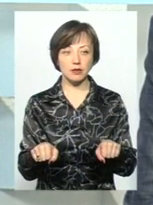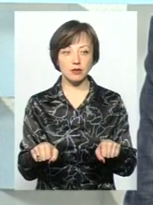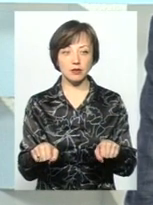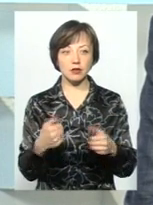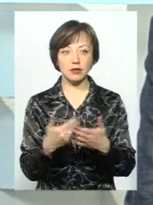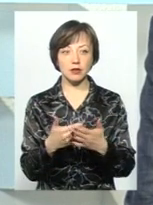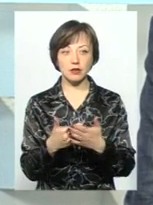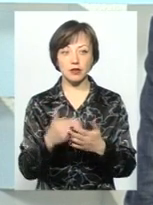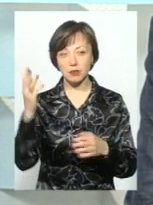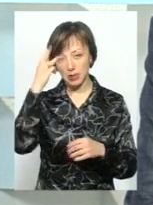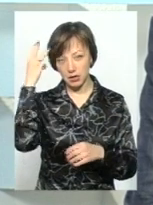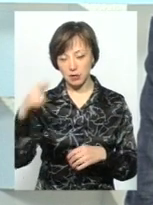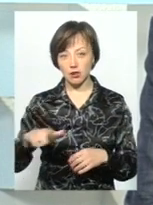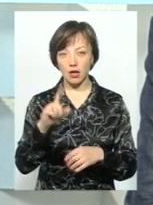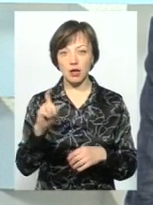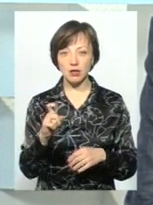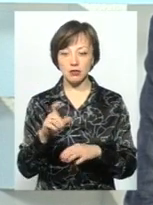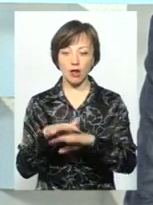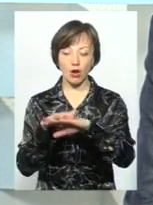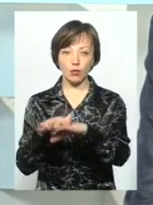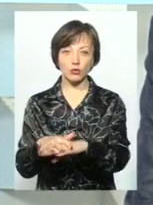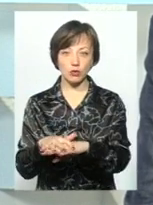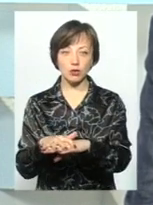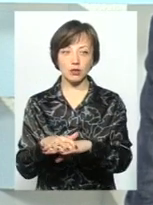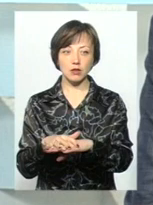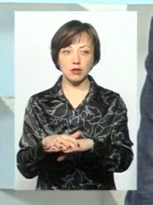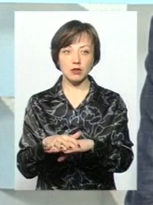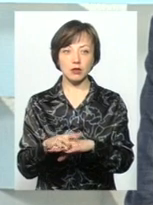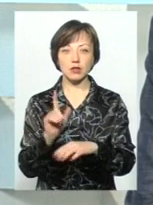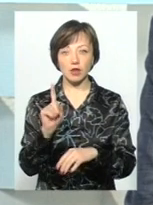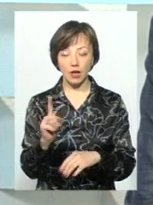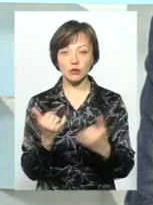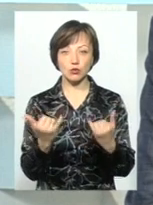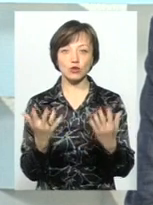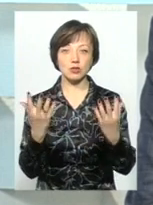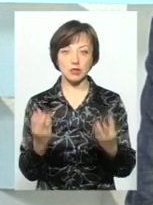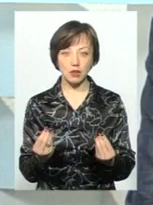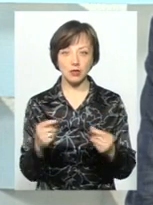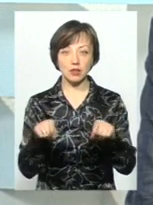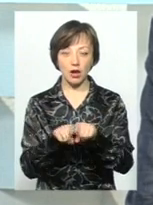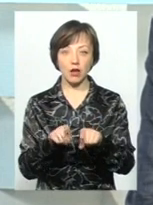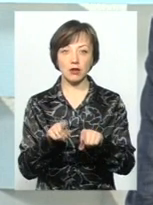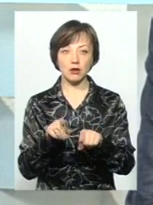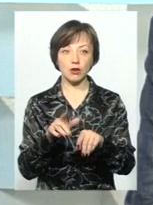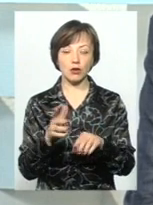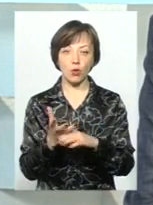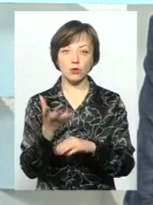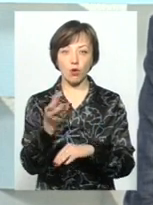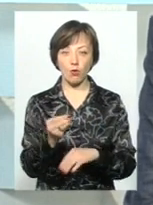наприклад, ПАТ «Хмельницькгаз» окремо на рахунок. Так, до речі, на сьогоднішній день так і розраховуються юридичні особи.